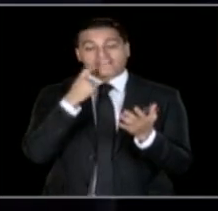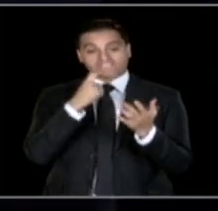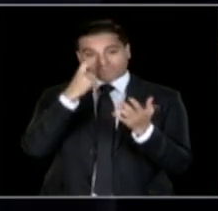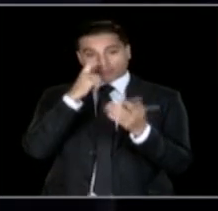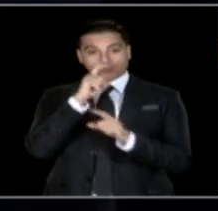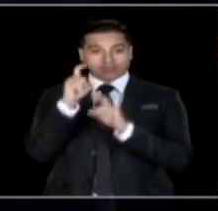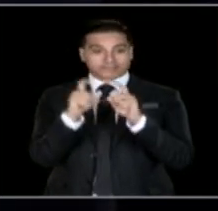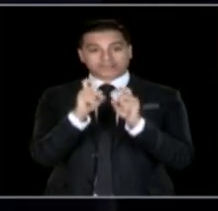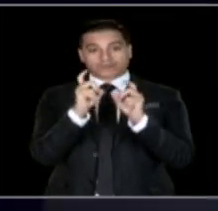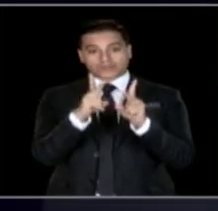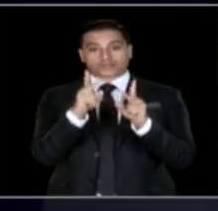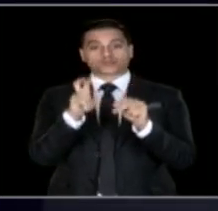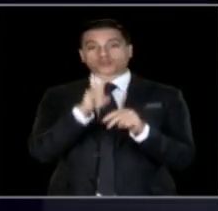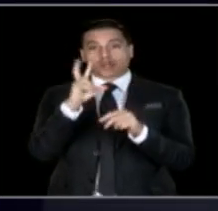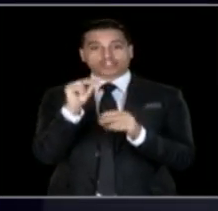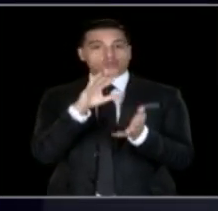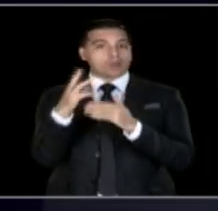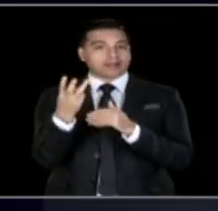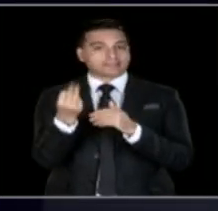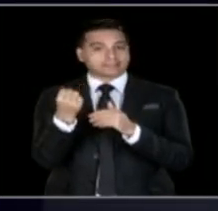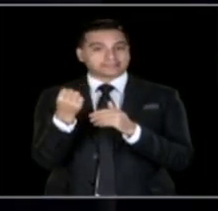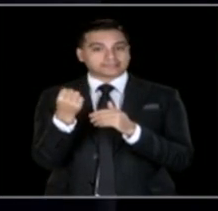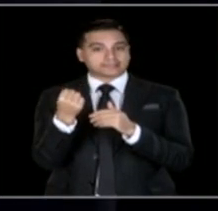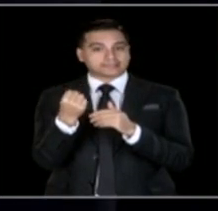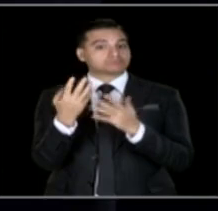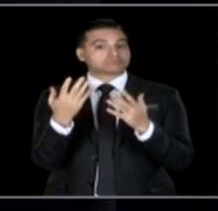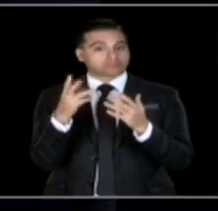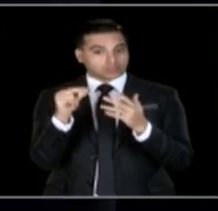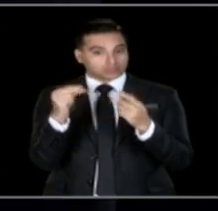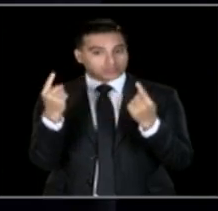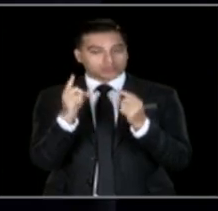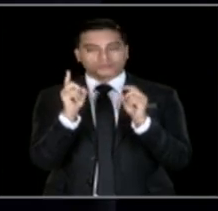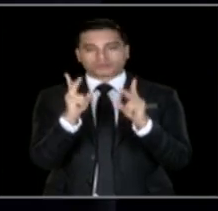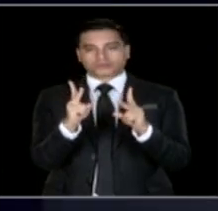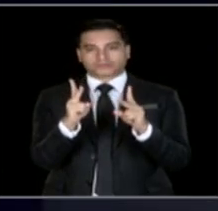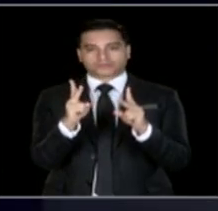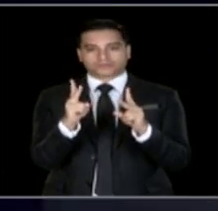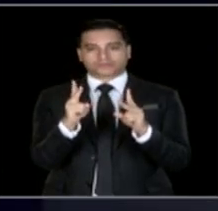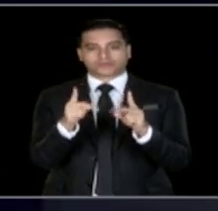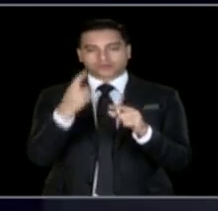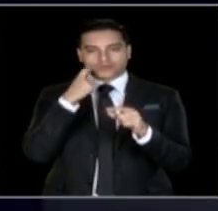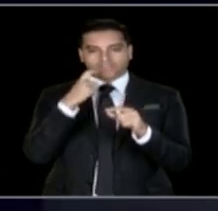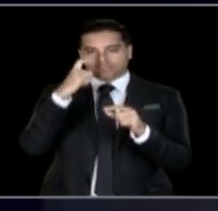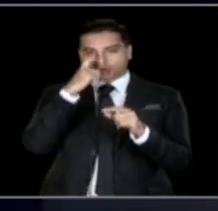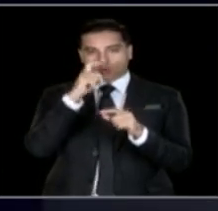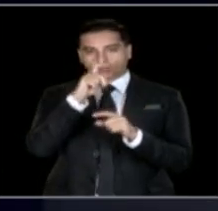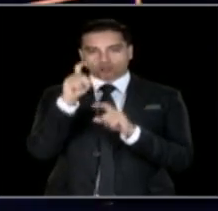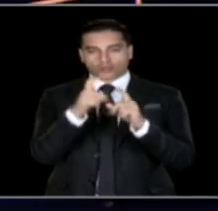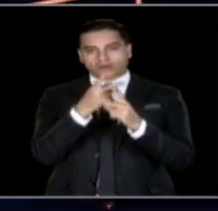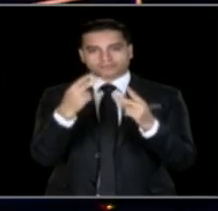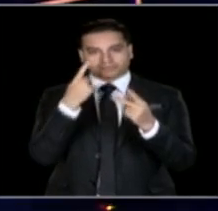فنون، سؤال بـ20 نقطة ولا بـ30 نقطة؟ إيه رأيكم؟ 20. فنون، والسؤال